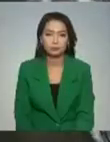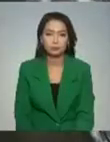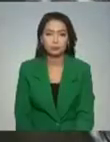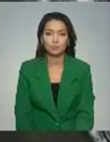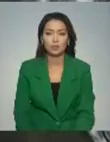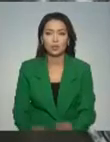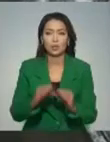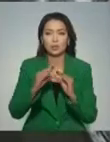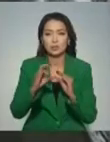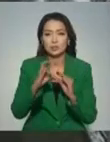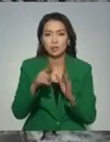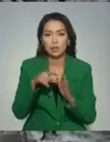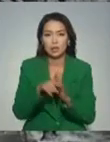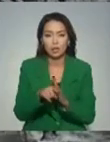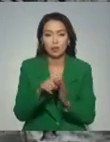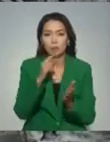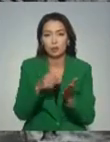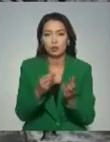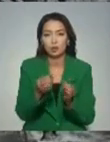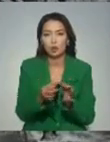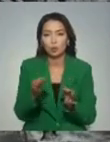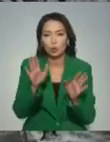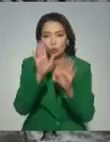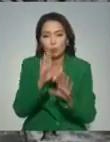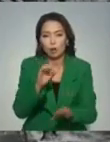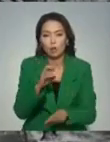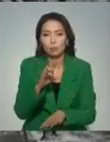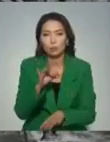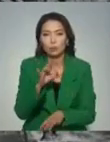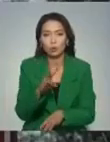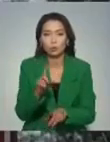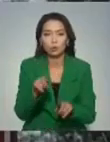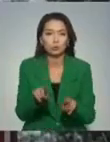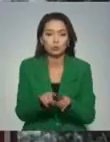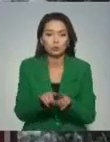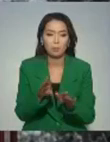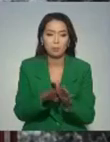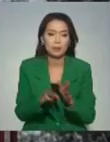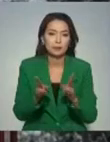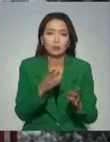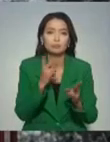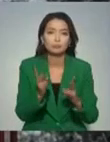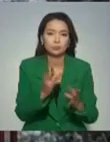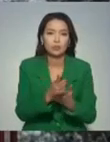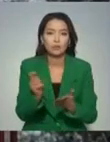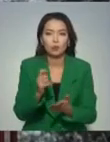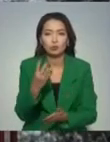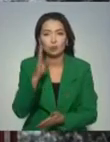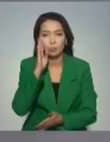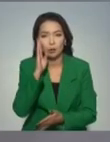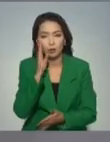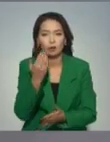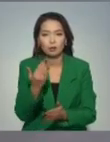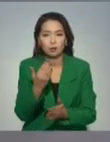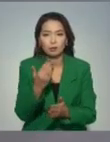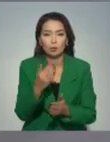Под слоем снега оказались и острова Туманного Альбиона, и тоже не обошлось без трагедии. В воскресенье четверо мальчиков провалились под лед на озере